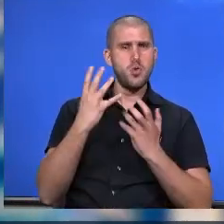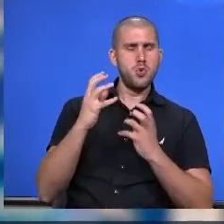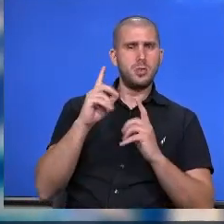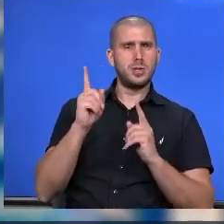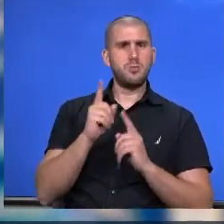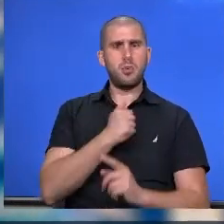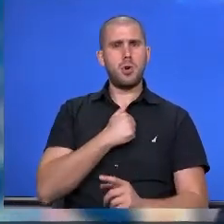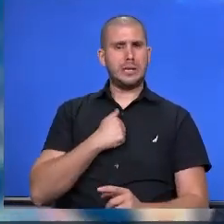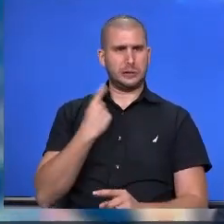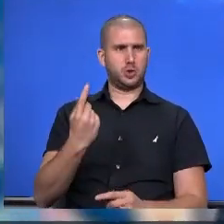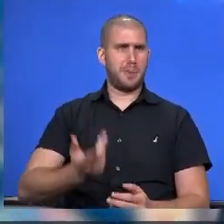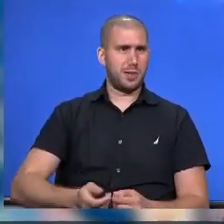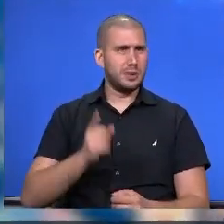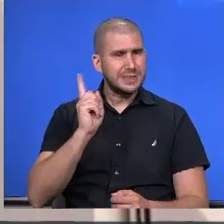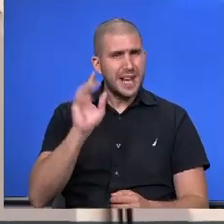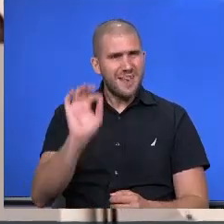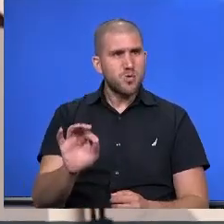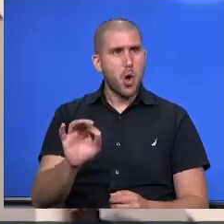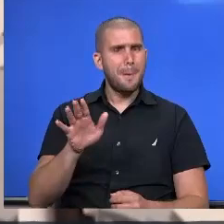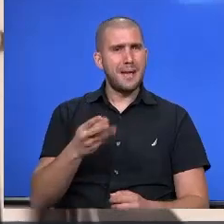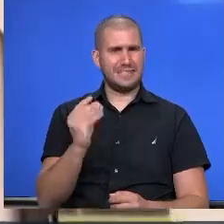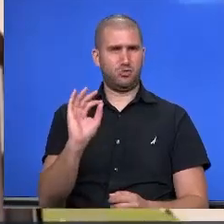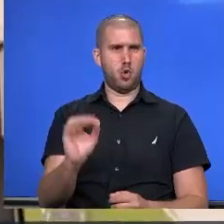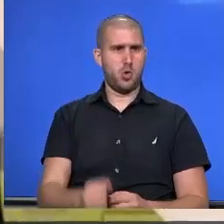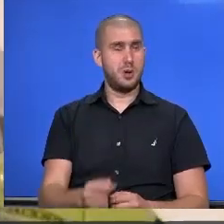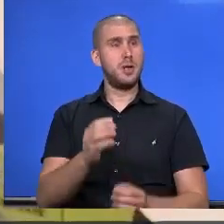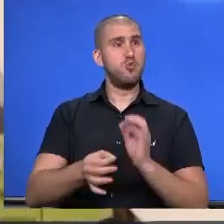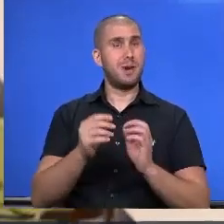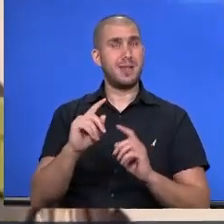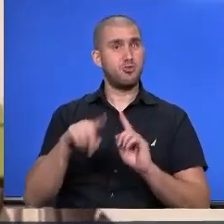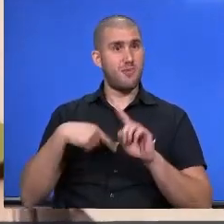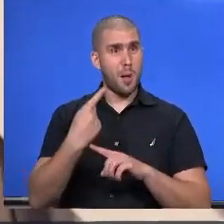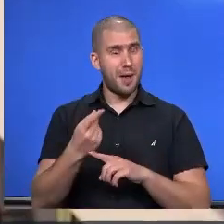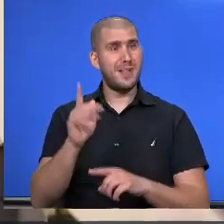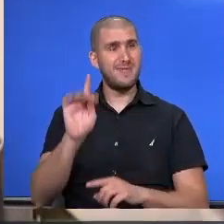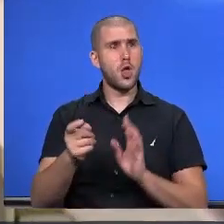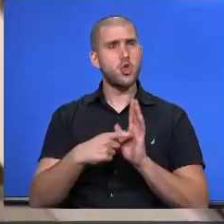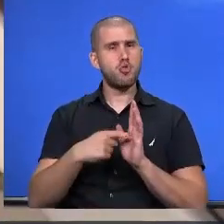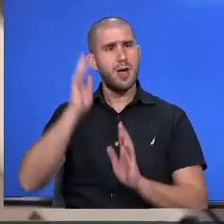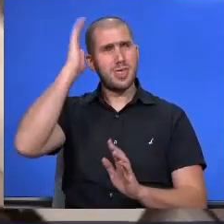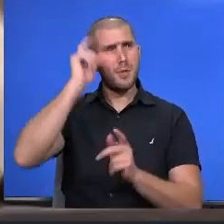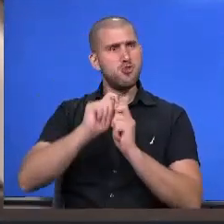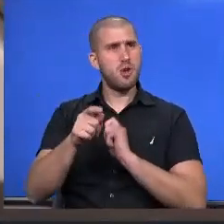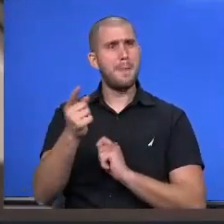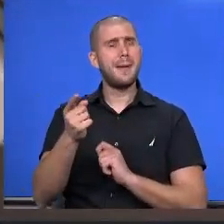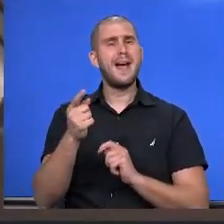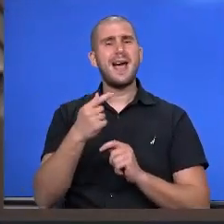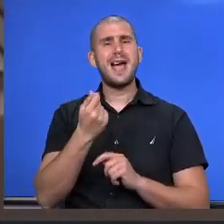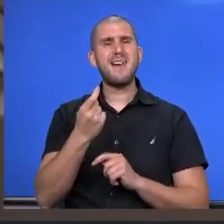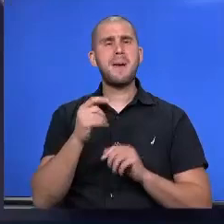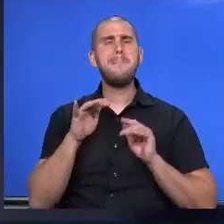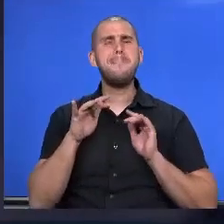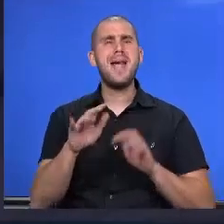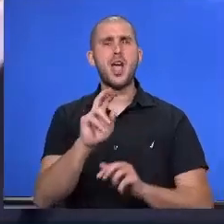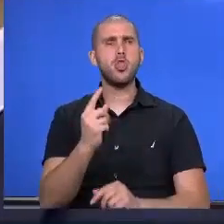narcissistic sociopath. You go after the wallet. המשפט יתקיים בשבוע הבא והתביעה דורשת מטראמפ לשלם לא פחות מרבע מיליארד